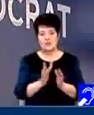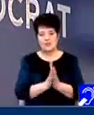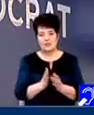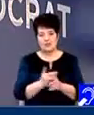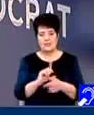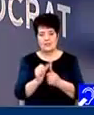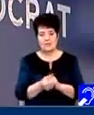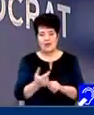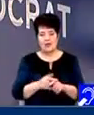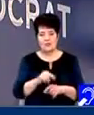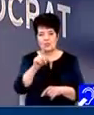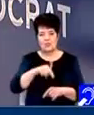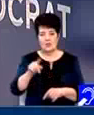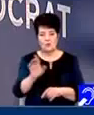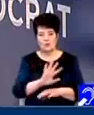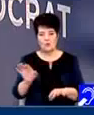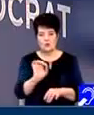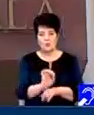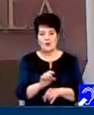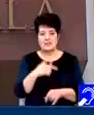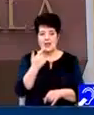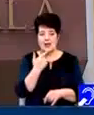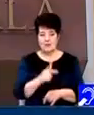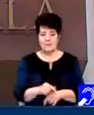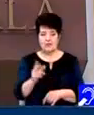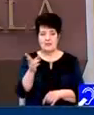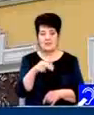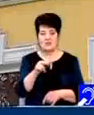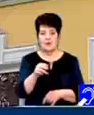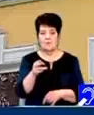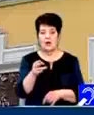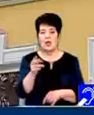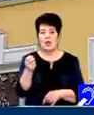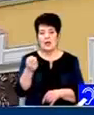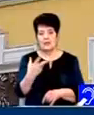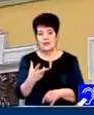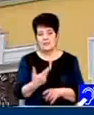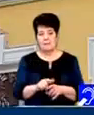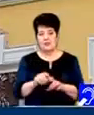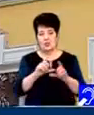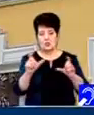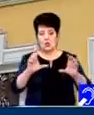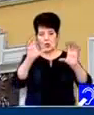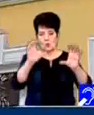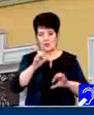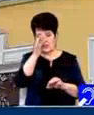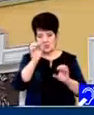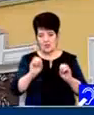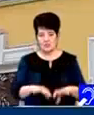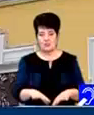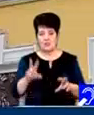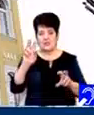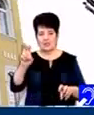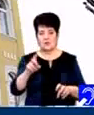vehemență schimbarea acestui articol nu se opresc doar la limbă. În decembrie 2013, Curtea Constituțională de la Chișinău a decis că